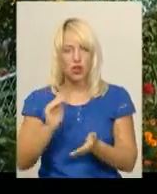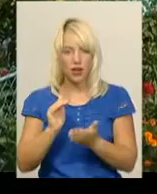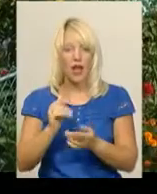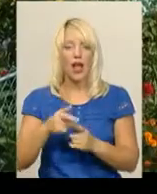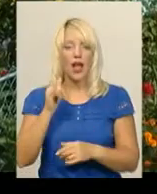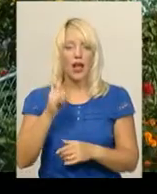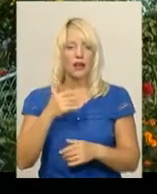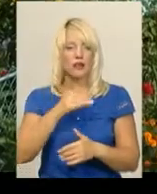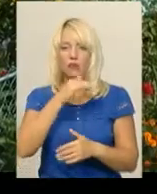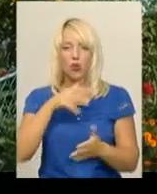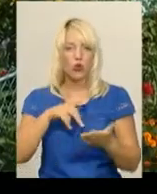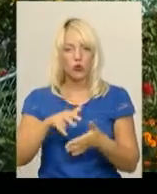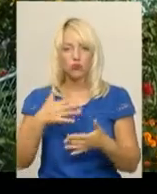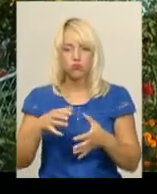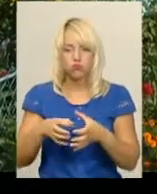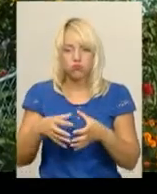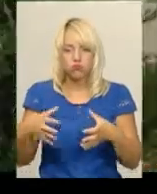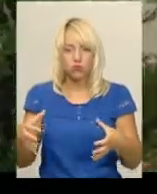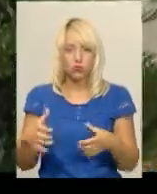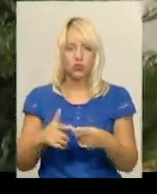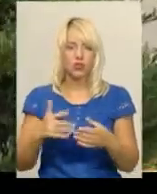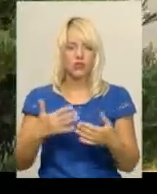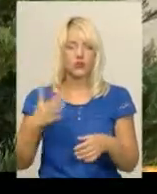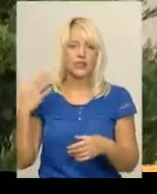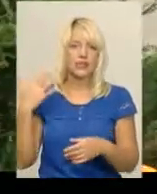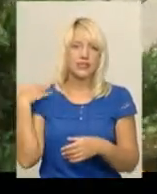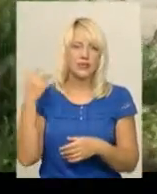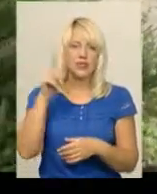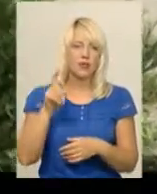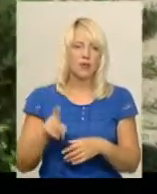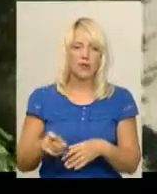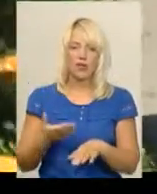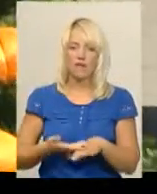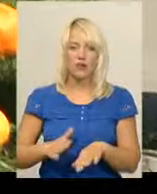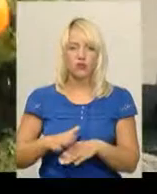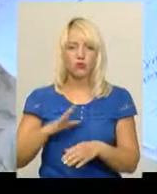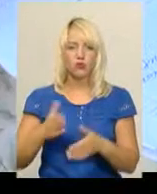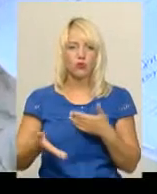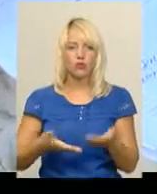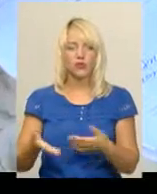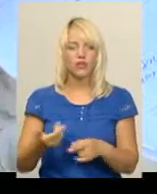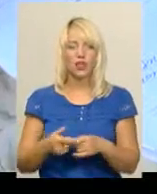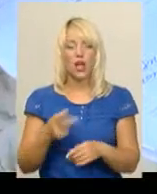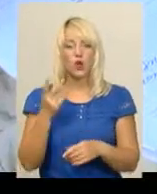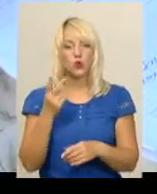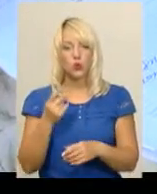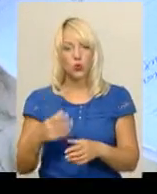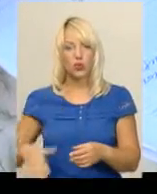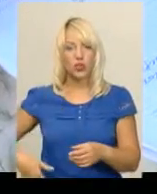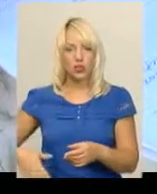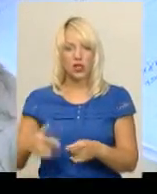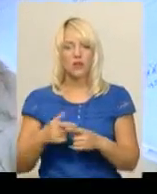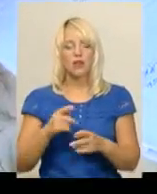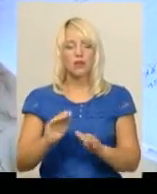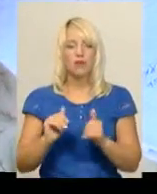ноги, почало пухнути спиною, важко було передвігатися. Другий та зостигновий суглоп